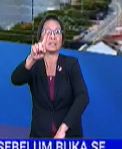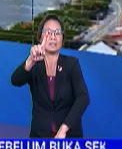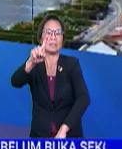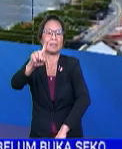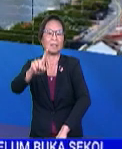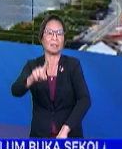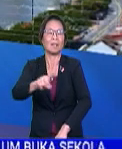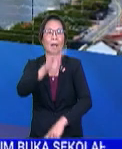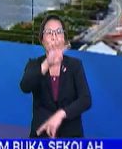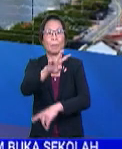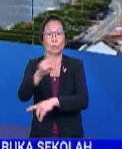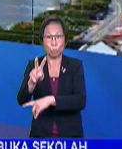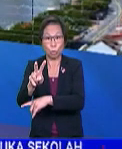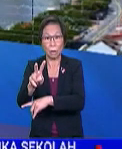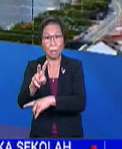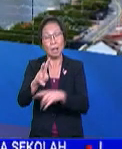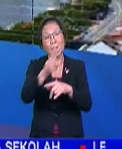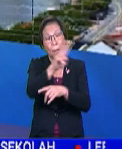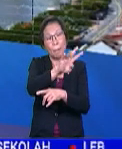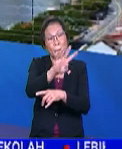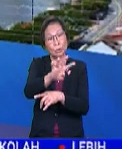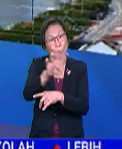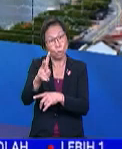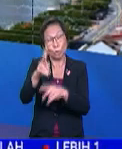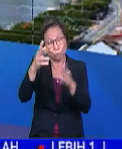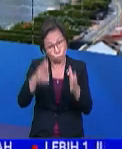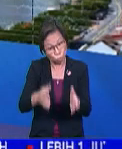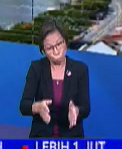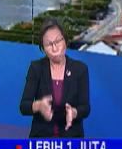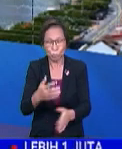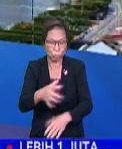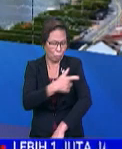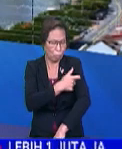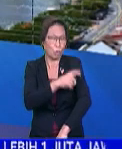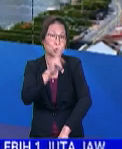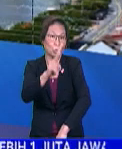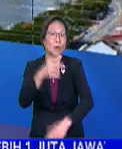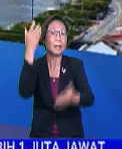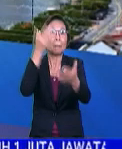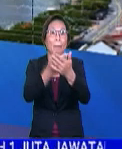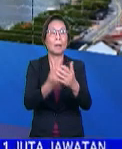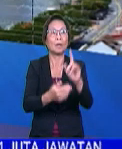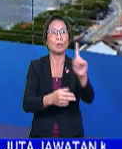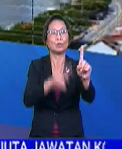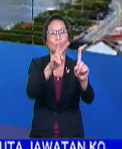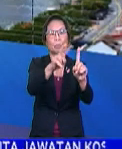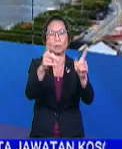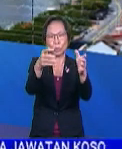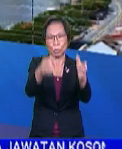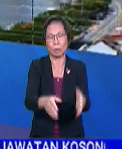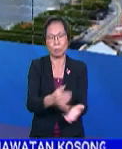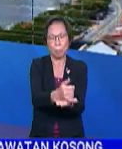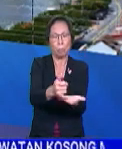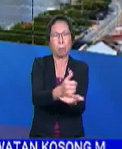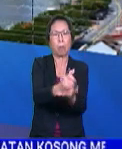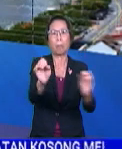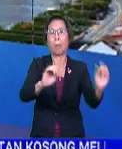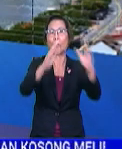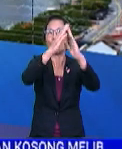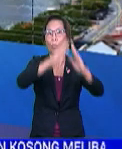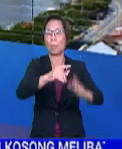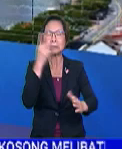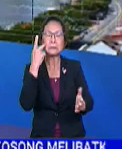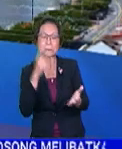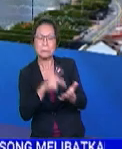COVID-19 dengan 42 daripada mereka sudah pun lengkap dua dos vaksin. Setakat ini, 121 orang gelandangan dikenal pasti